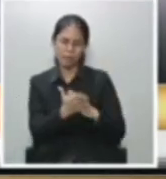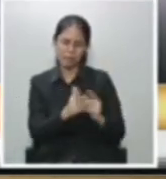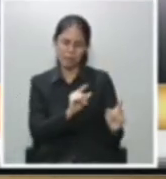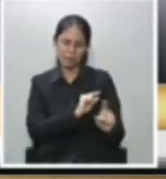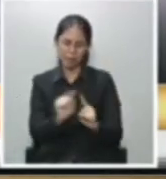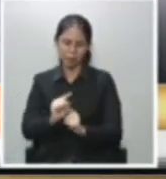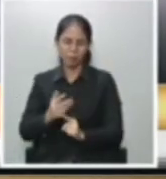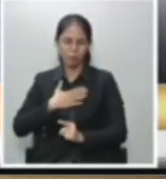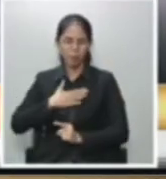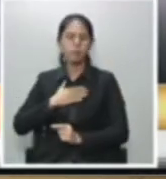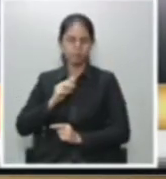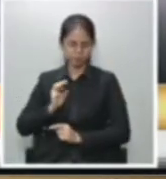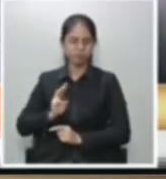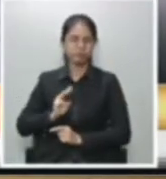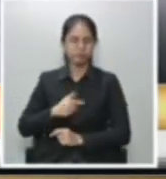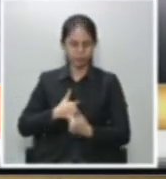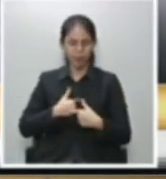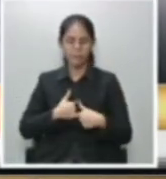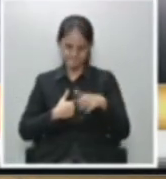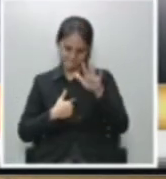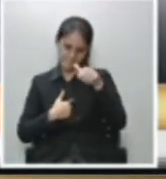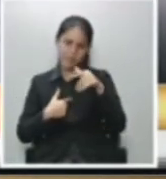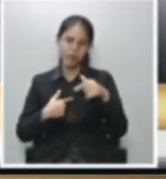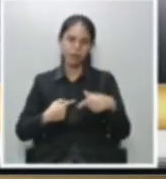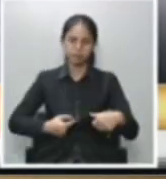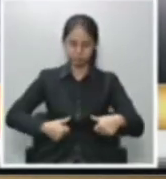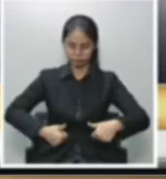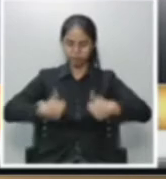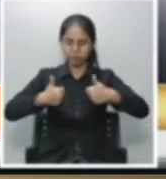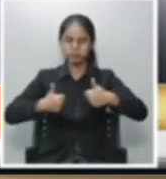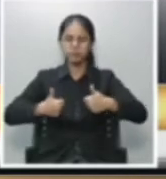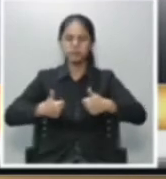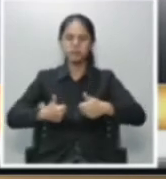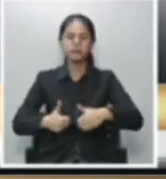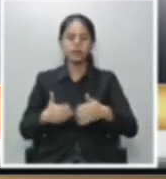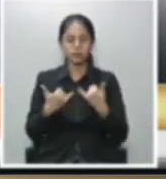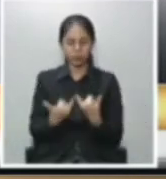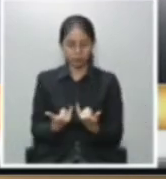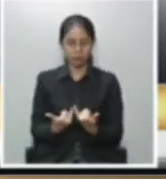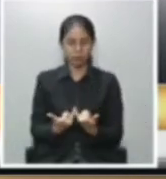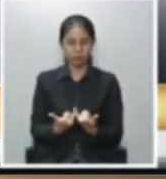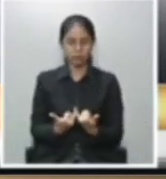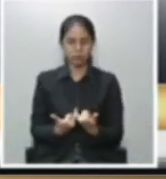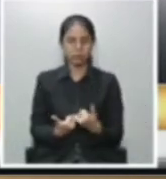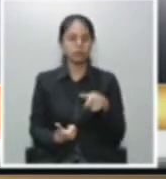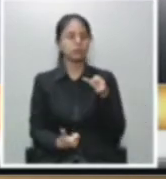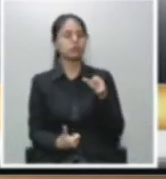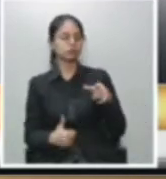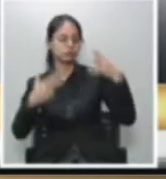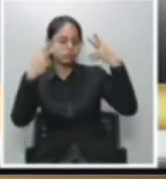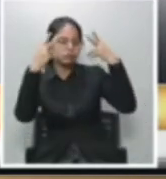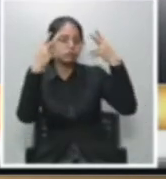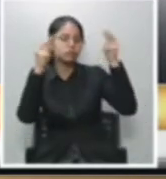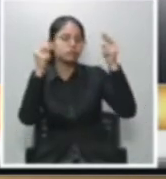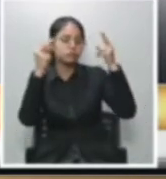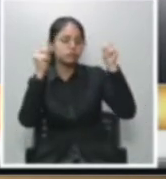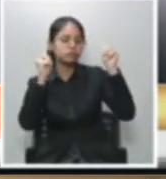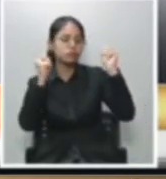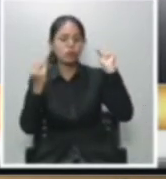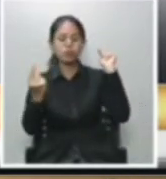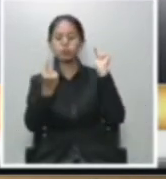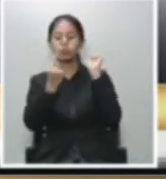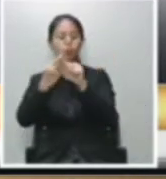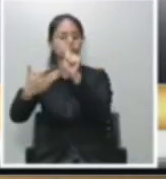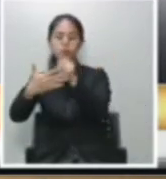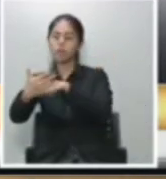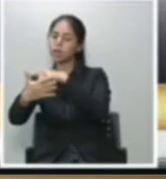ท้าไปเลยได้ไหมฮะว่าเวลานี้ท่านเป็นนายกที่ท่านบอกว่ามาจากระบอบประชาธิป